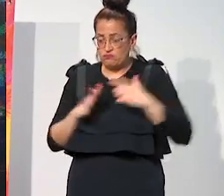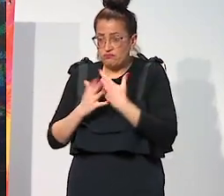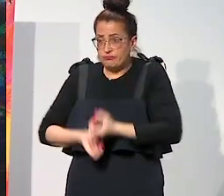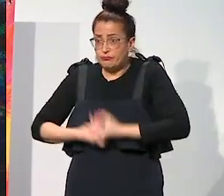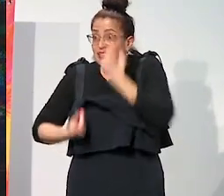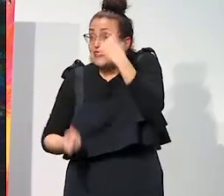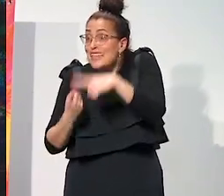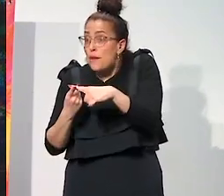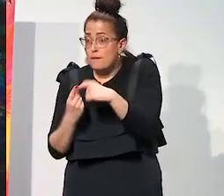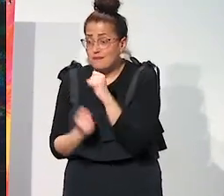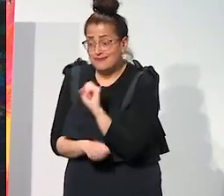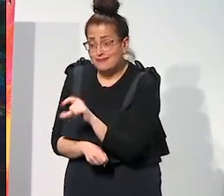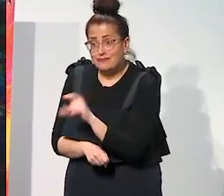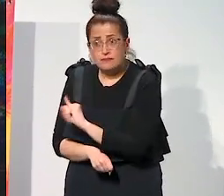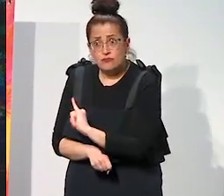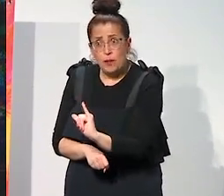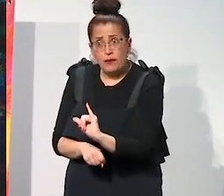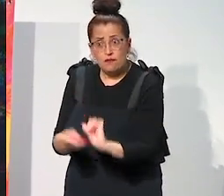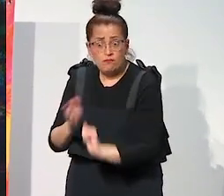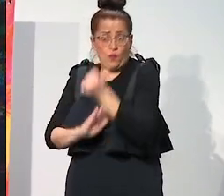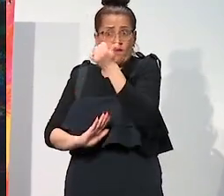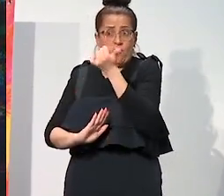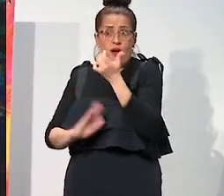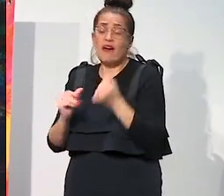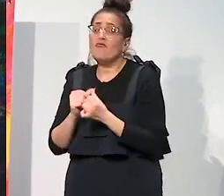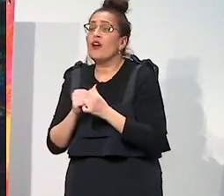fait. C'est qu'à un moment donné, au bout de